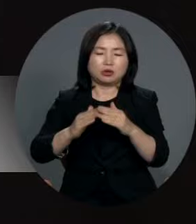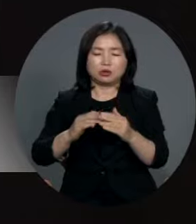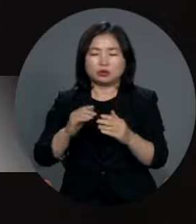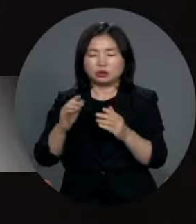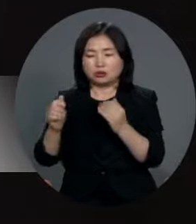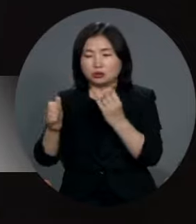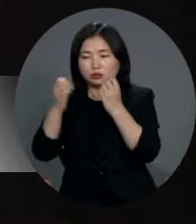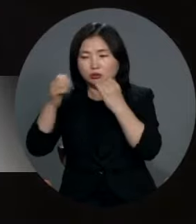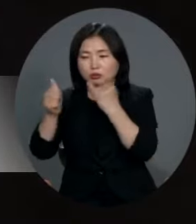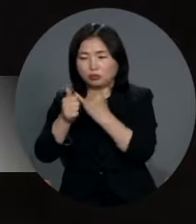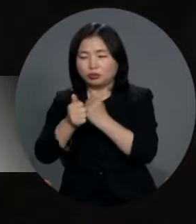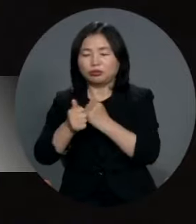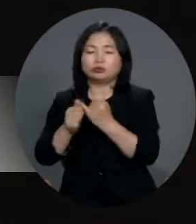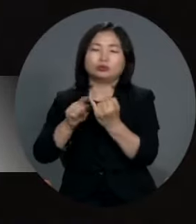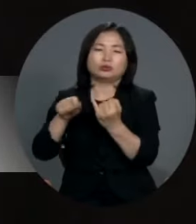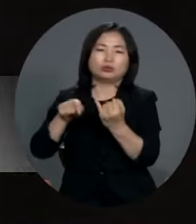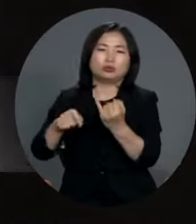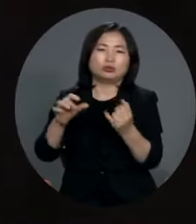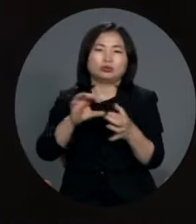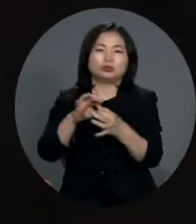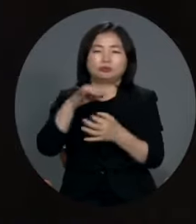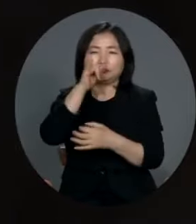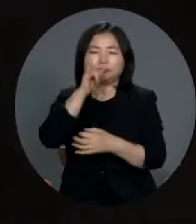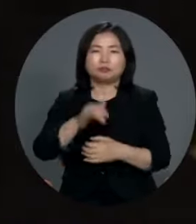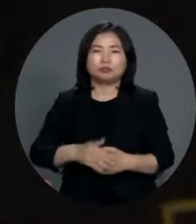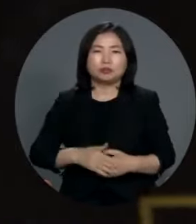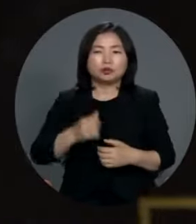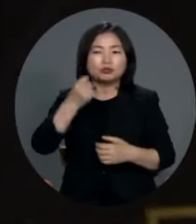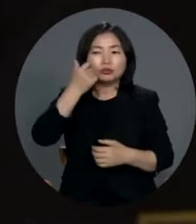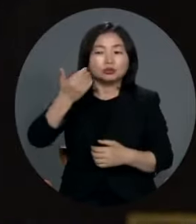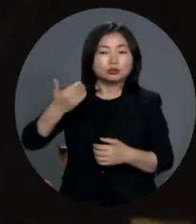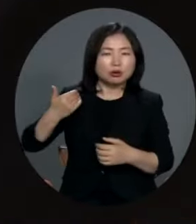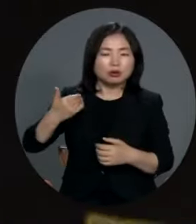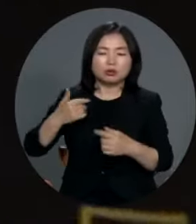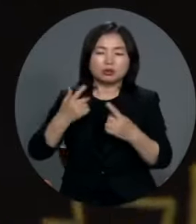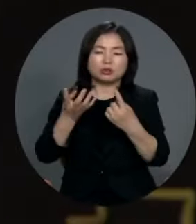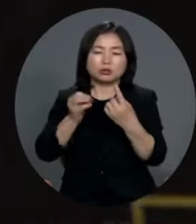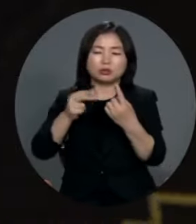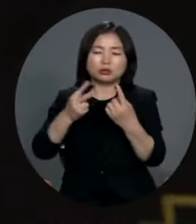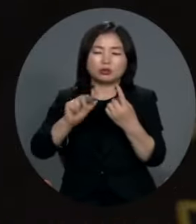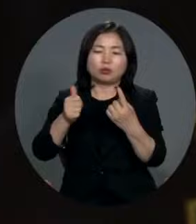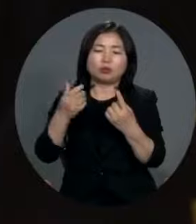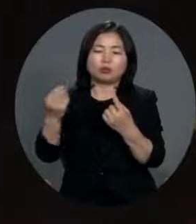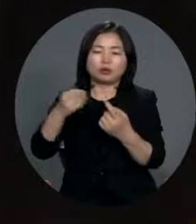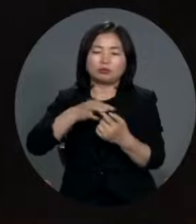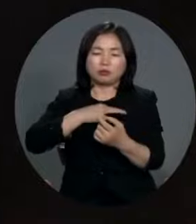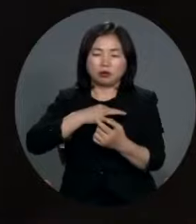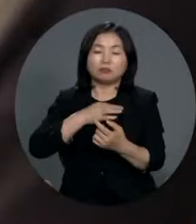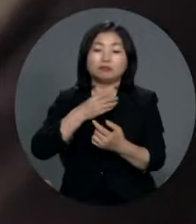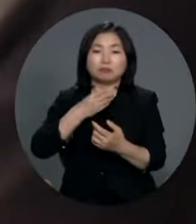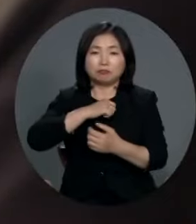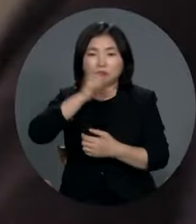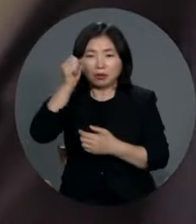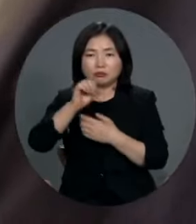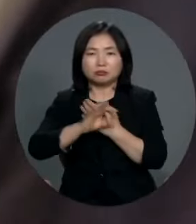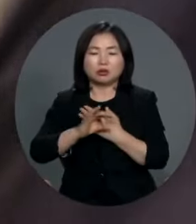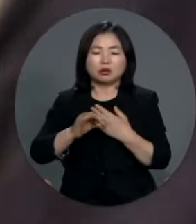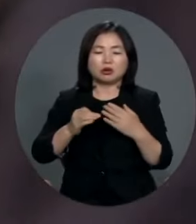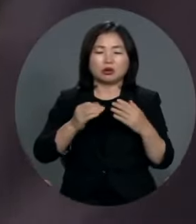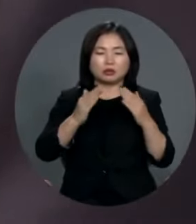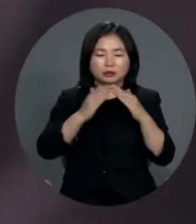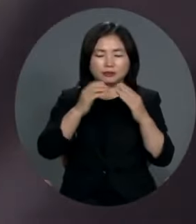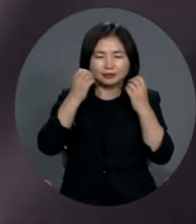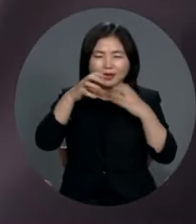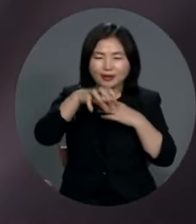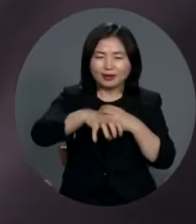신혼부부인 김모 씨도 그중 한 명입니다. 6개월 전 1억 2,500만 원의 보증금을 돌려받았다면 새